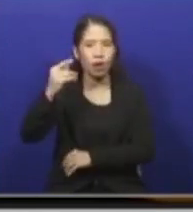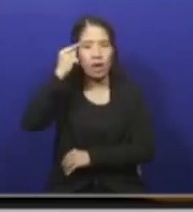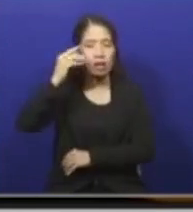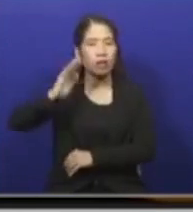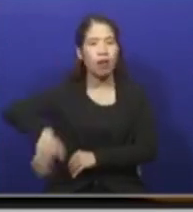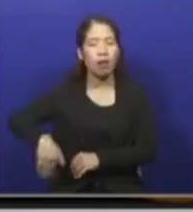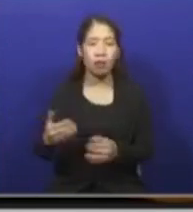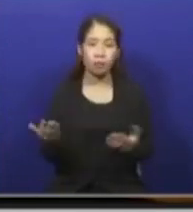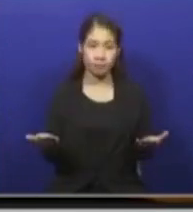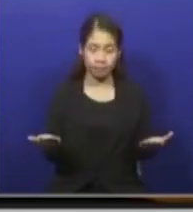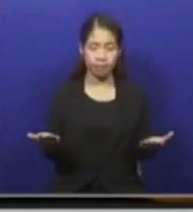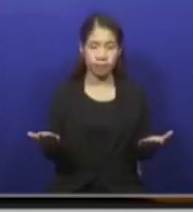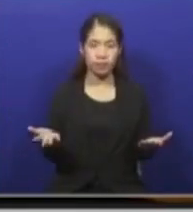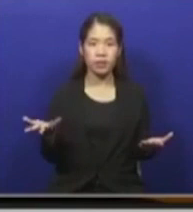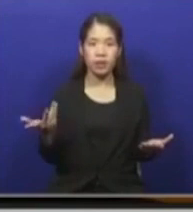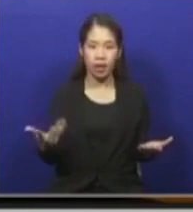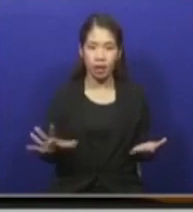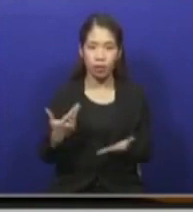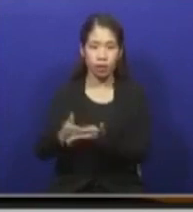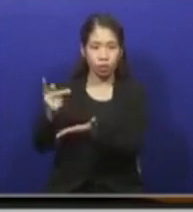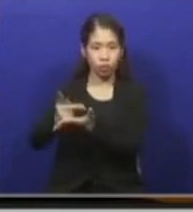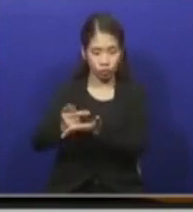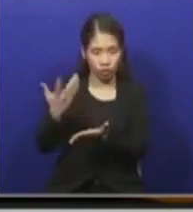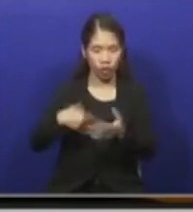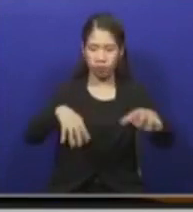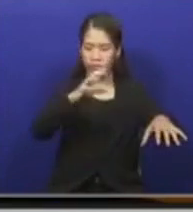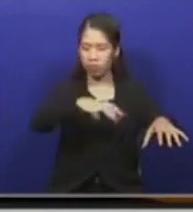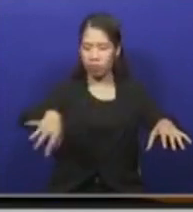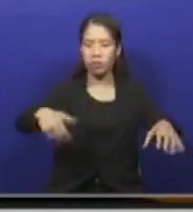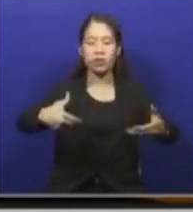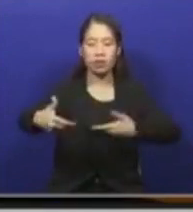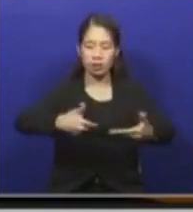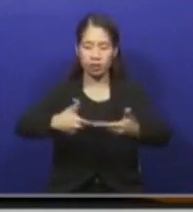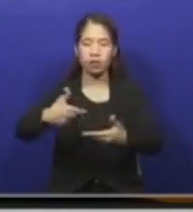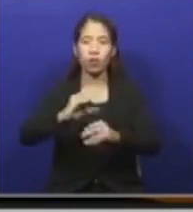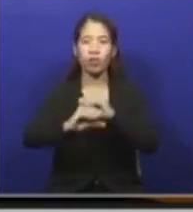าตแล้วก็ปล่อยให้หน่วยงานต่างๆเสนอโครงการเข้ามา